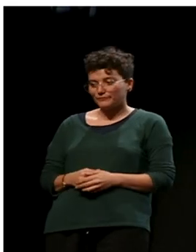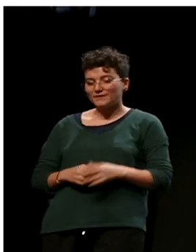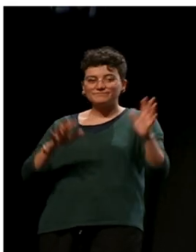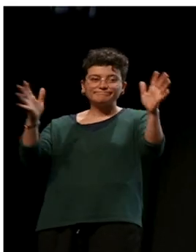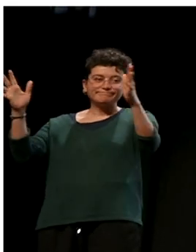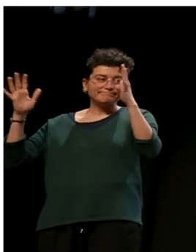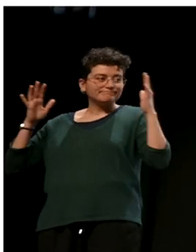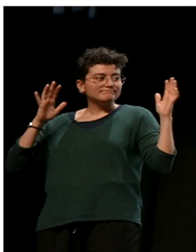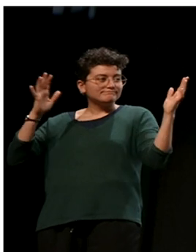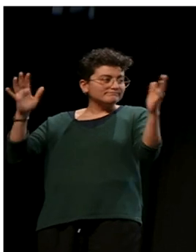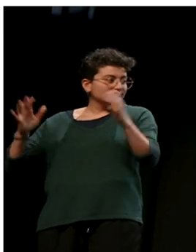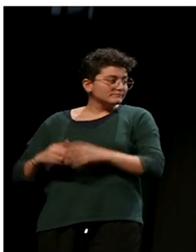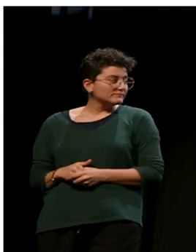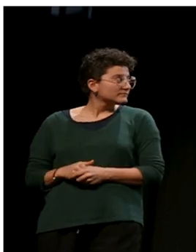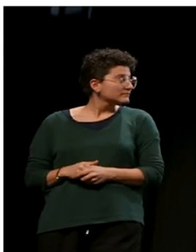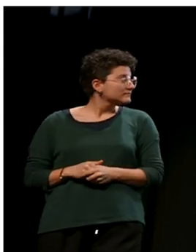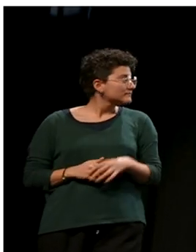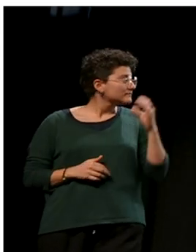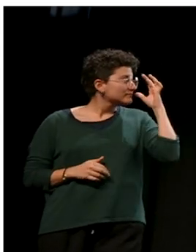revoir. Salut.